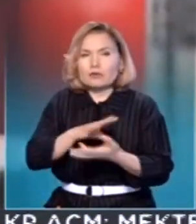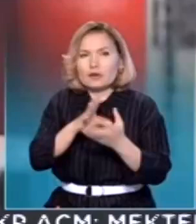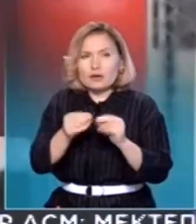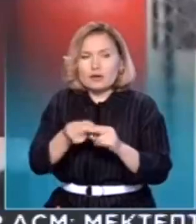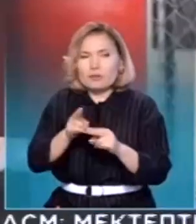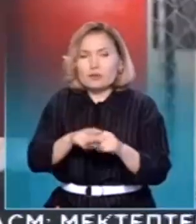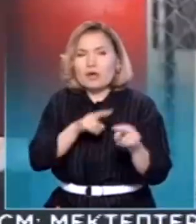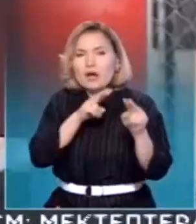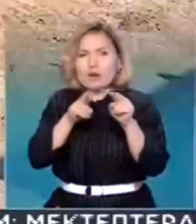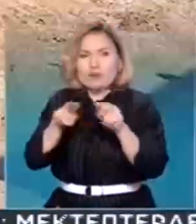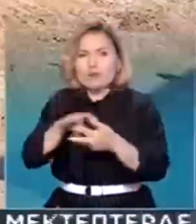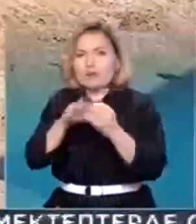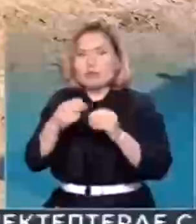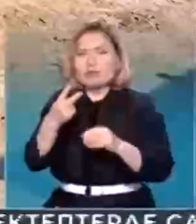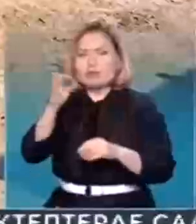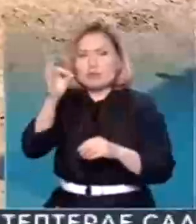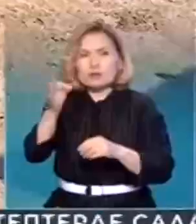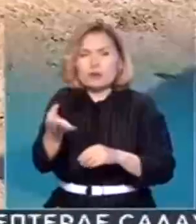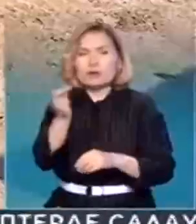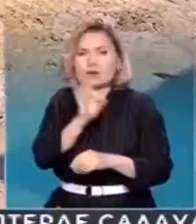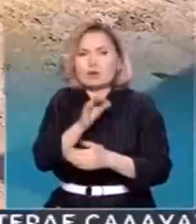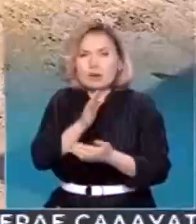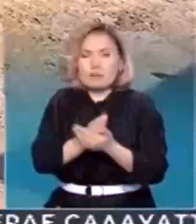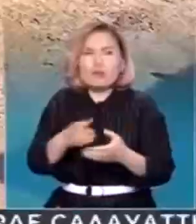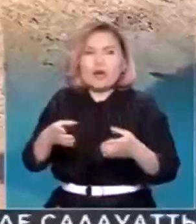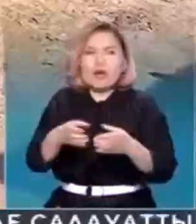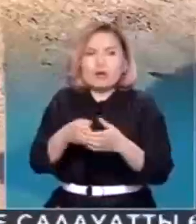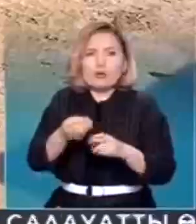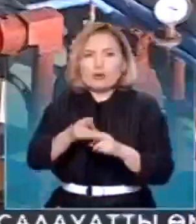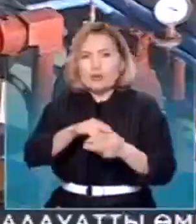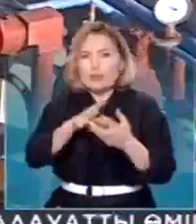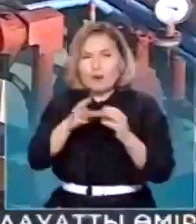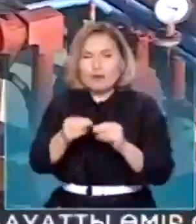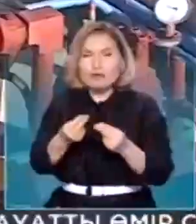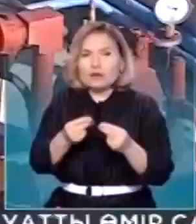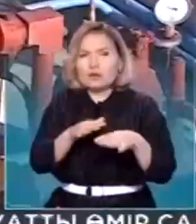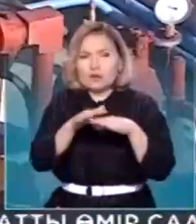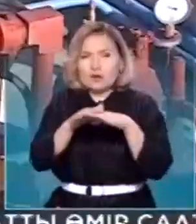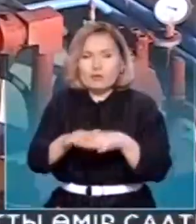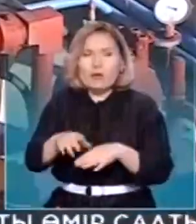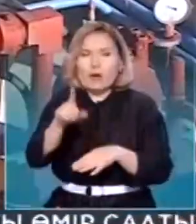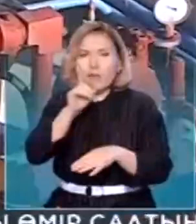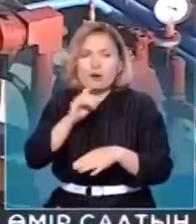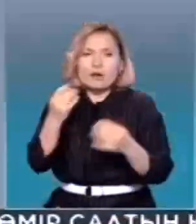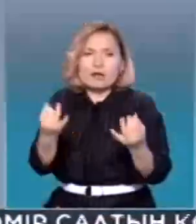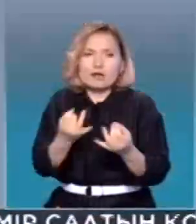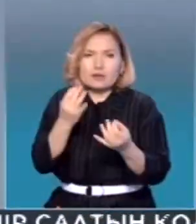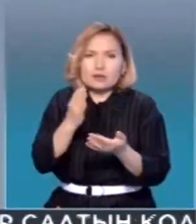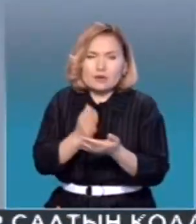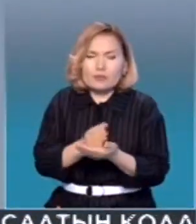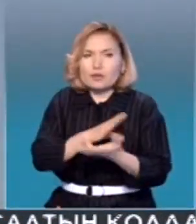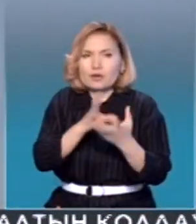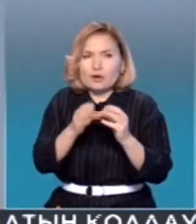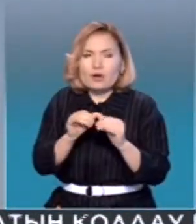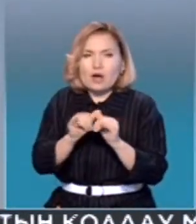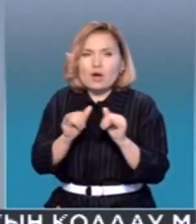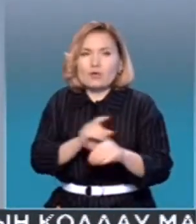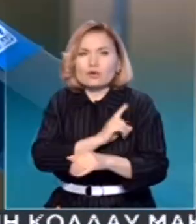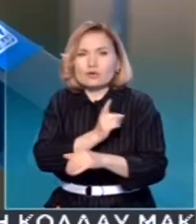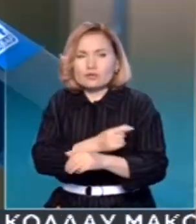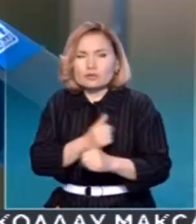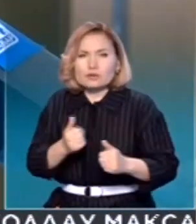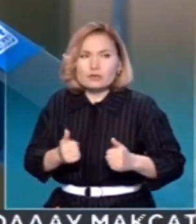жүргізген барлаулардың 20% ғана нәтиже бергендіктен компаниялар бұл секторға қаржы салуға құлықсыз. Сондықтан саланы дамытуға күш салынып